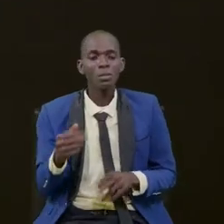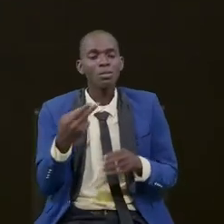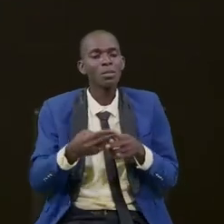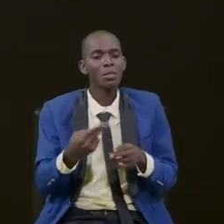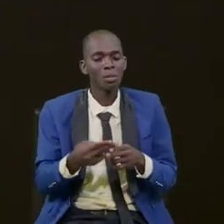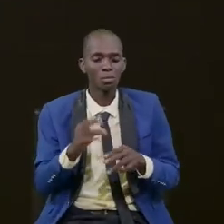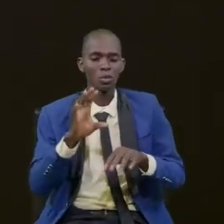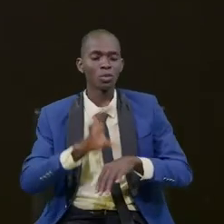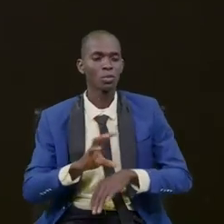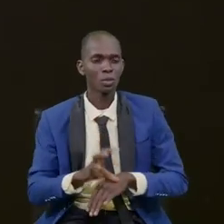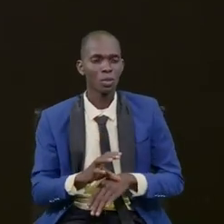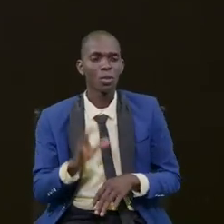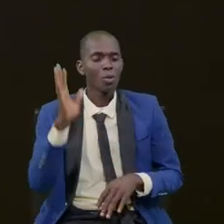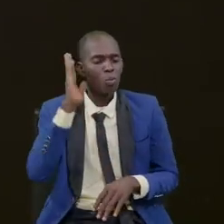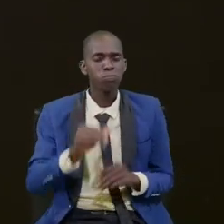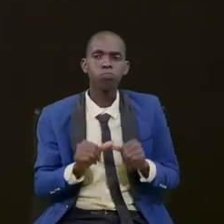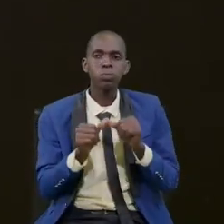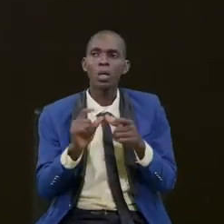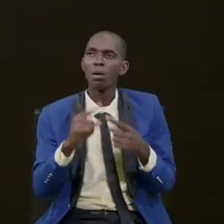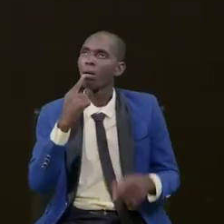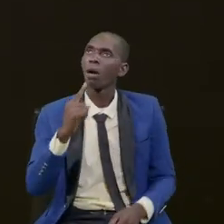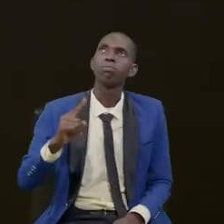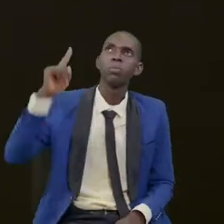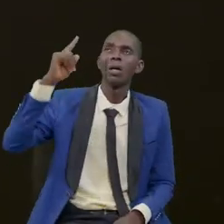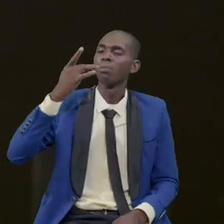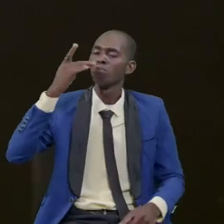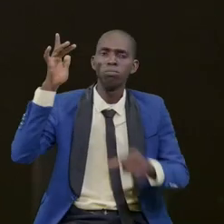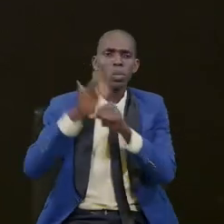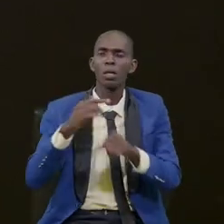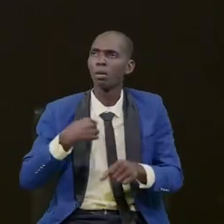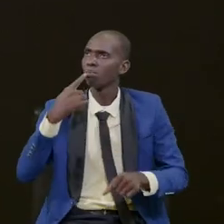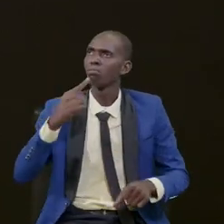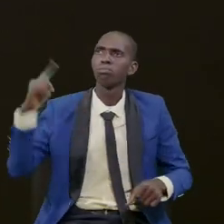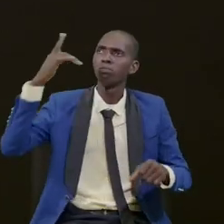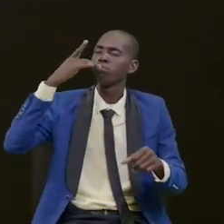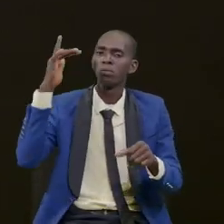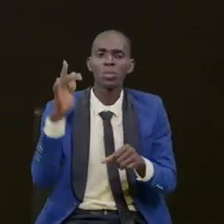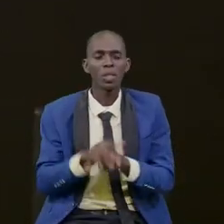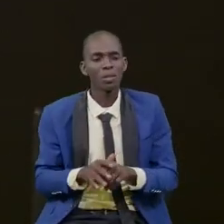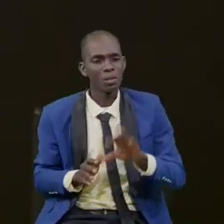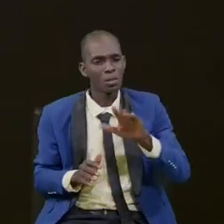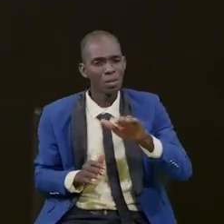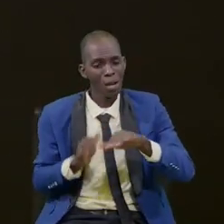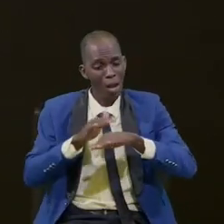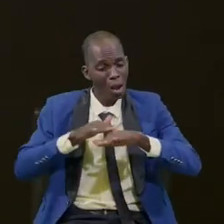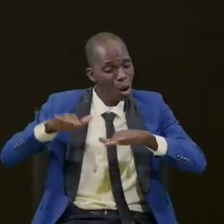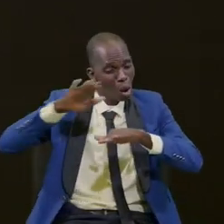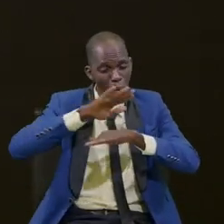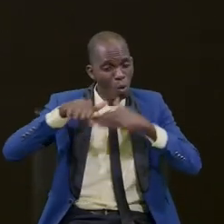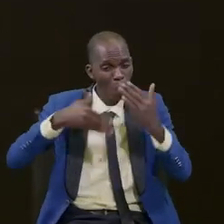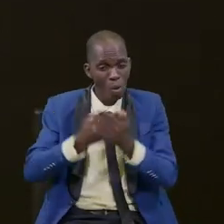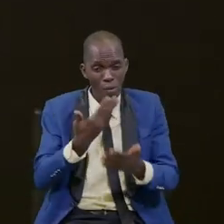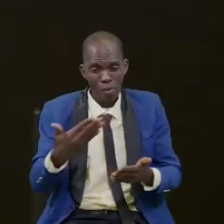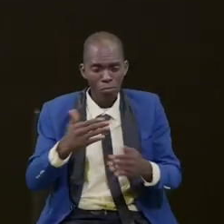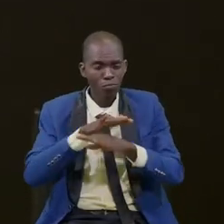d'une soi-disant église vont jurer, jurer, jurer. Avant toute chose, mes frères, ne jurez